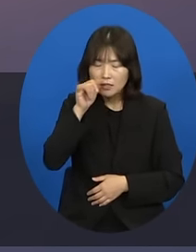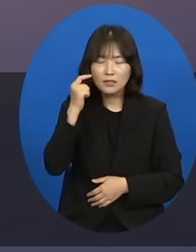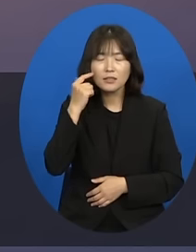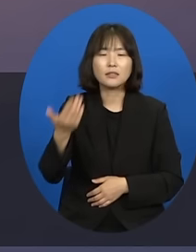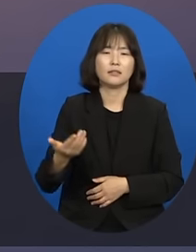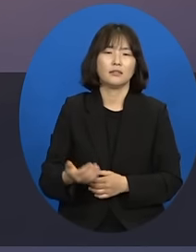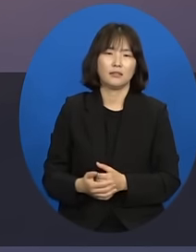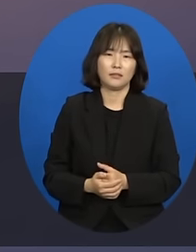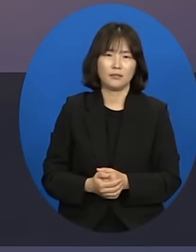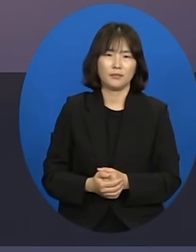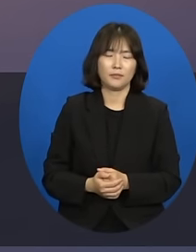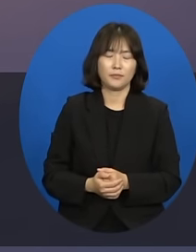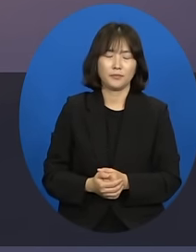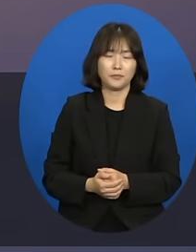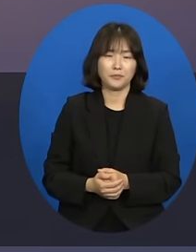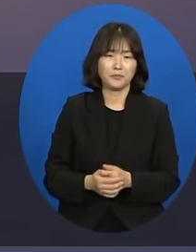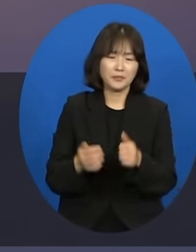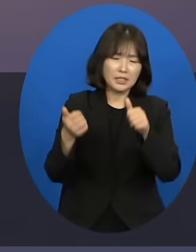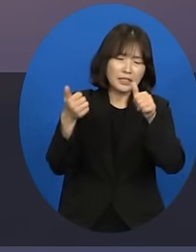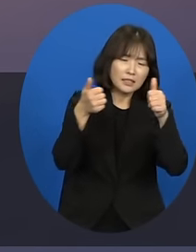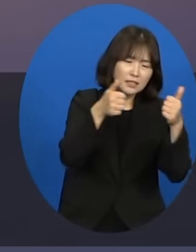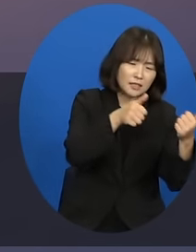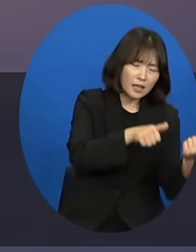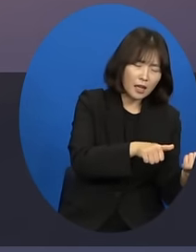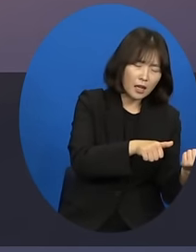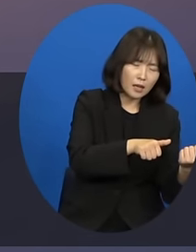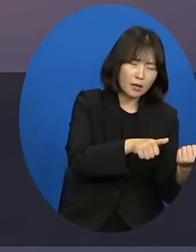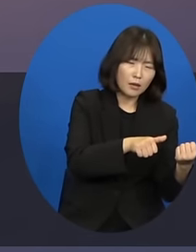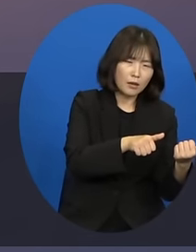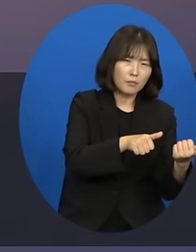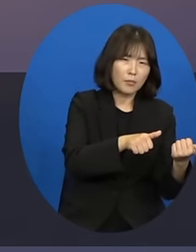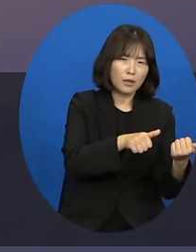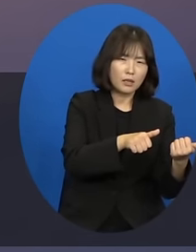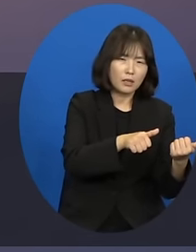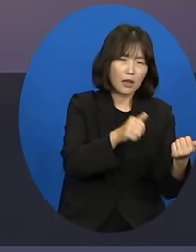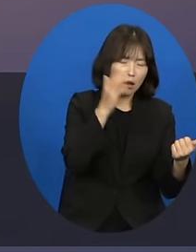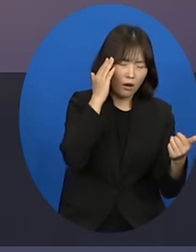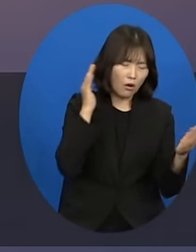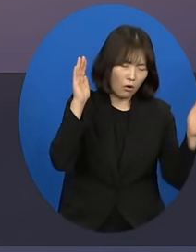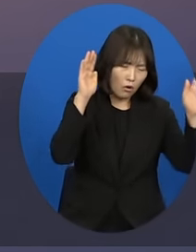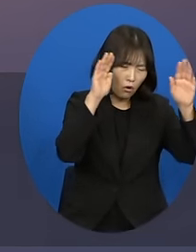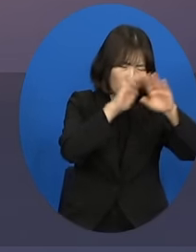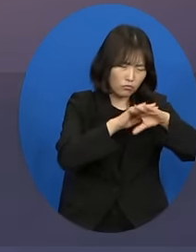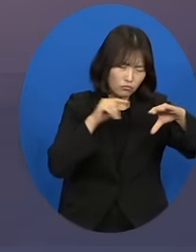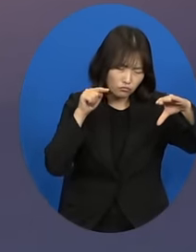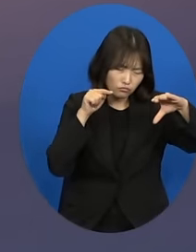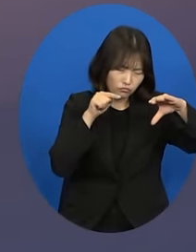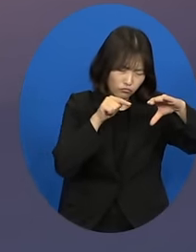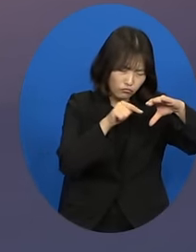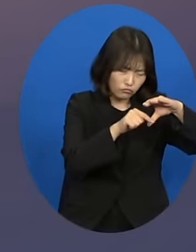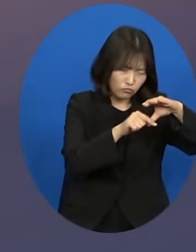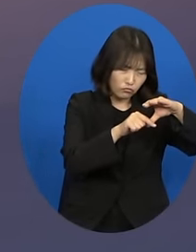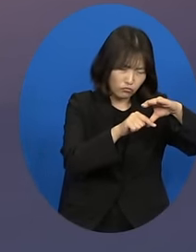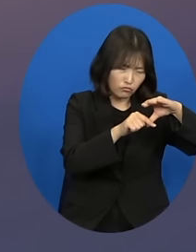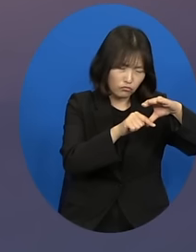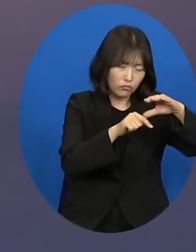여러분 사망의 음침한 골짜기를 다닐지라도 주께서 나와 함께 하십니다.